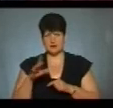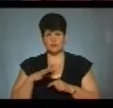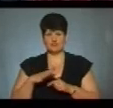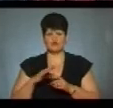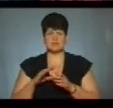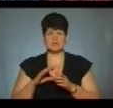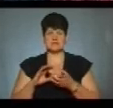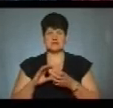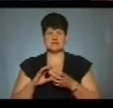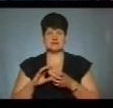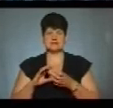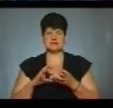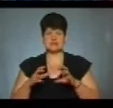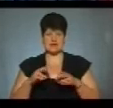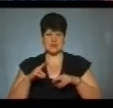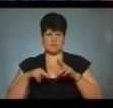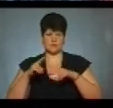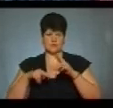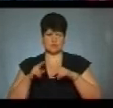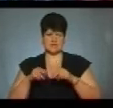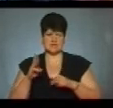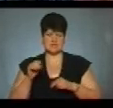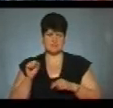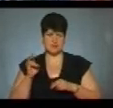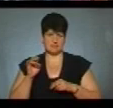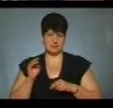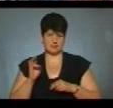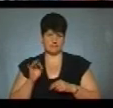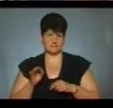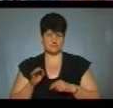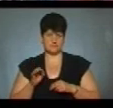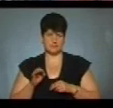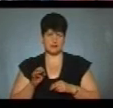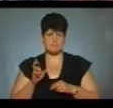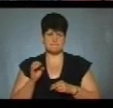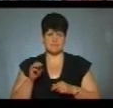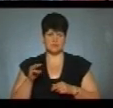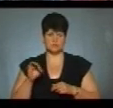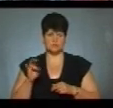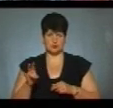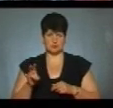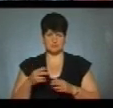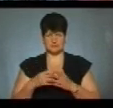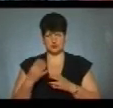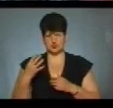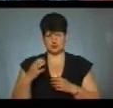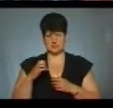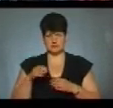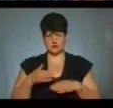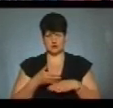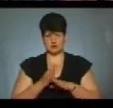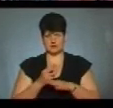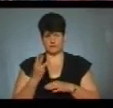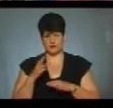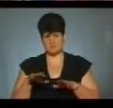цегли, вмурований на цементному розрощенні. То от бетон шириною він має може до 40 см розламало в трьох